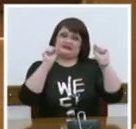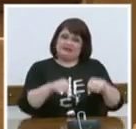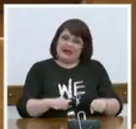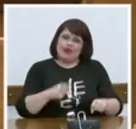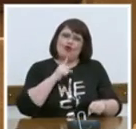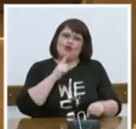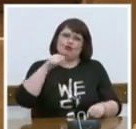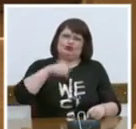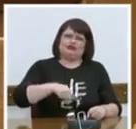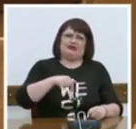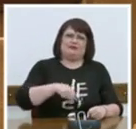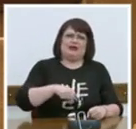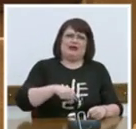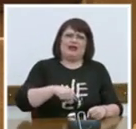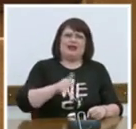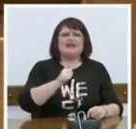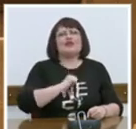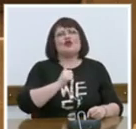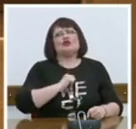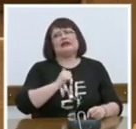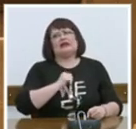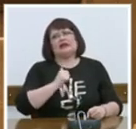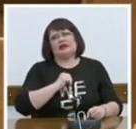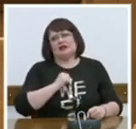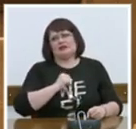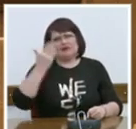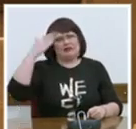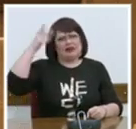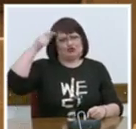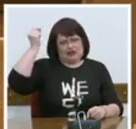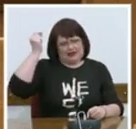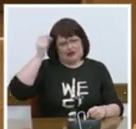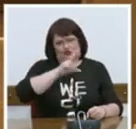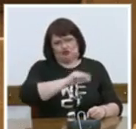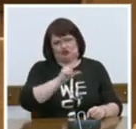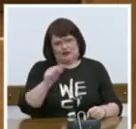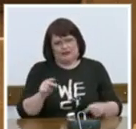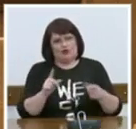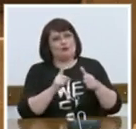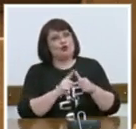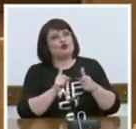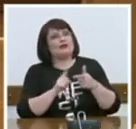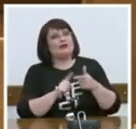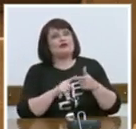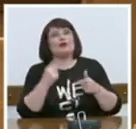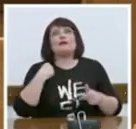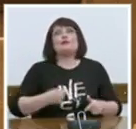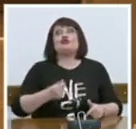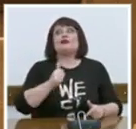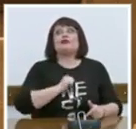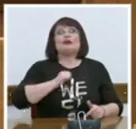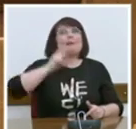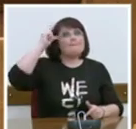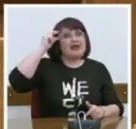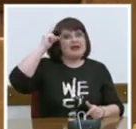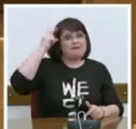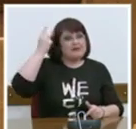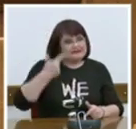σήμερα με την ιδιωτική δευτεροβάθμια εκπαίδευση. Δεύτερον, δημόσια και ιδιωτικά ΑΕΗ θα